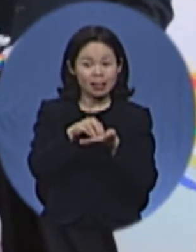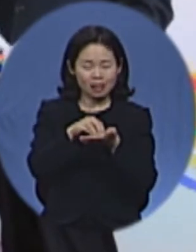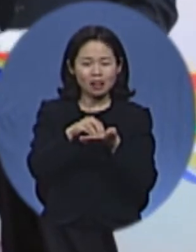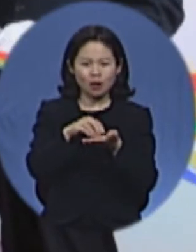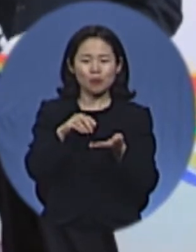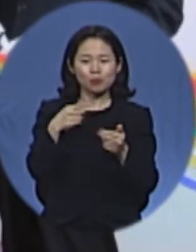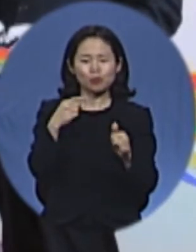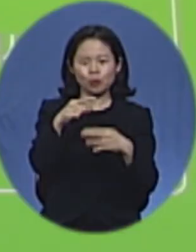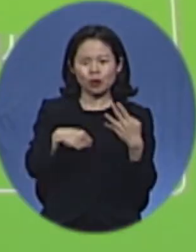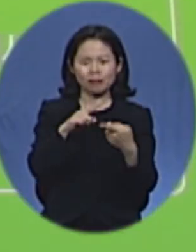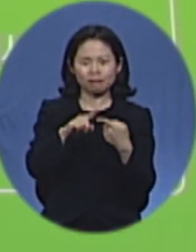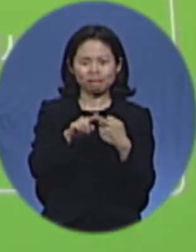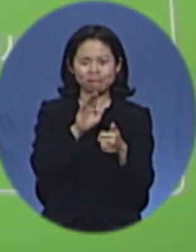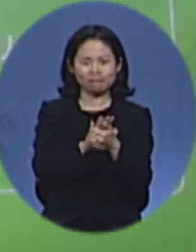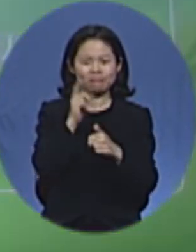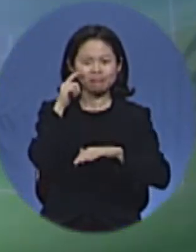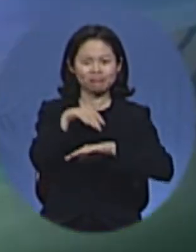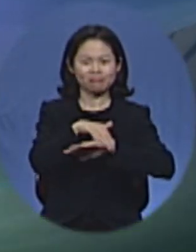예정입니다.